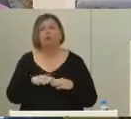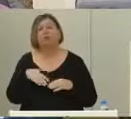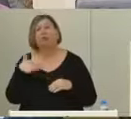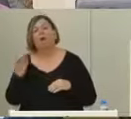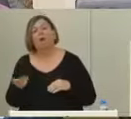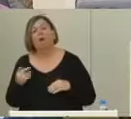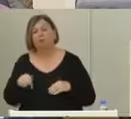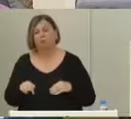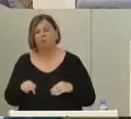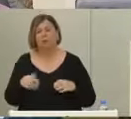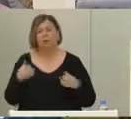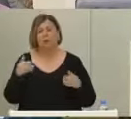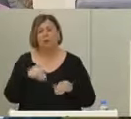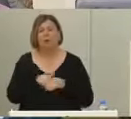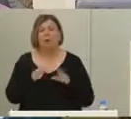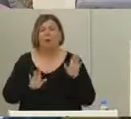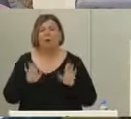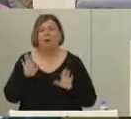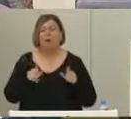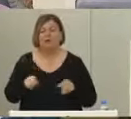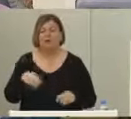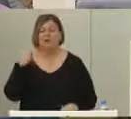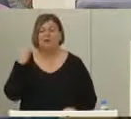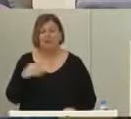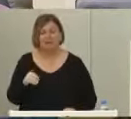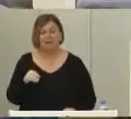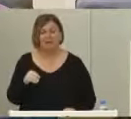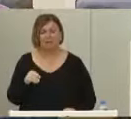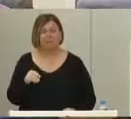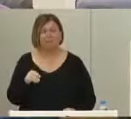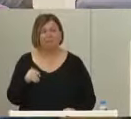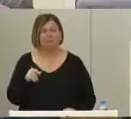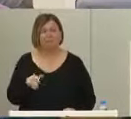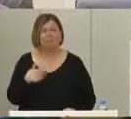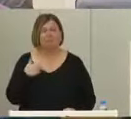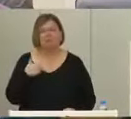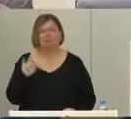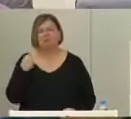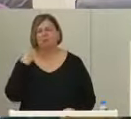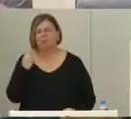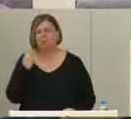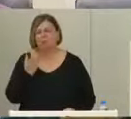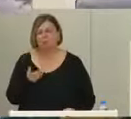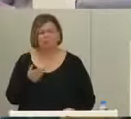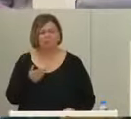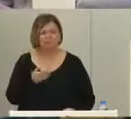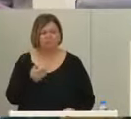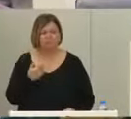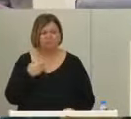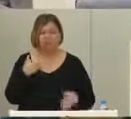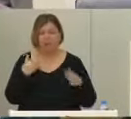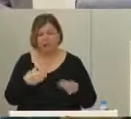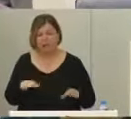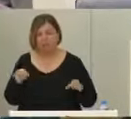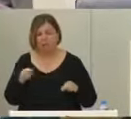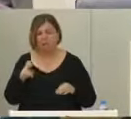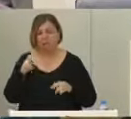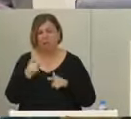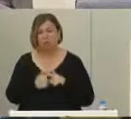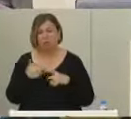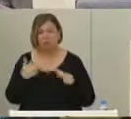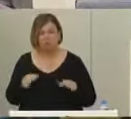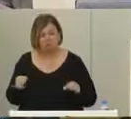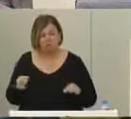da bugün getirip oylamada burayı satıp reddedip yani şöyle düşünüyorum. Biz hazırlık yapacağız, proje